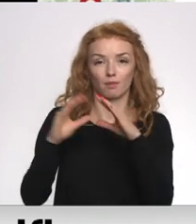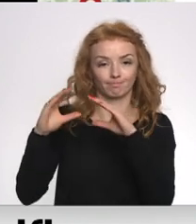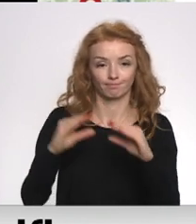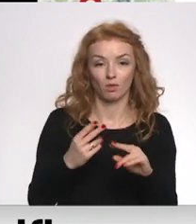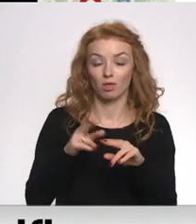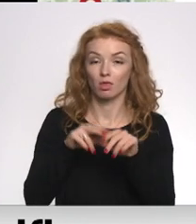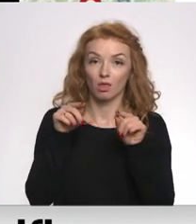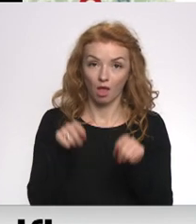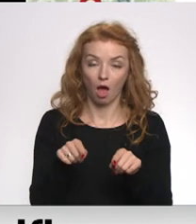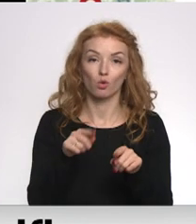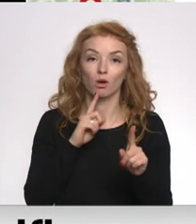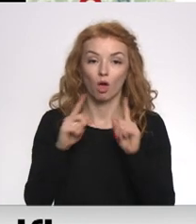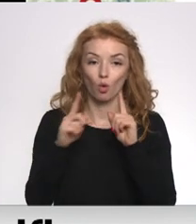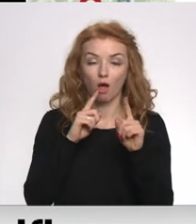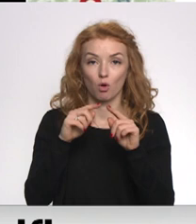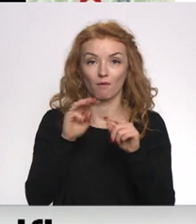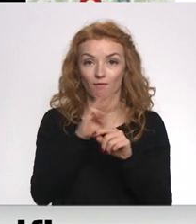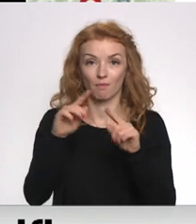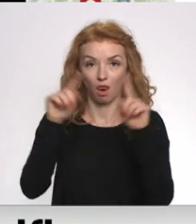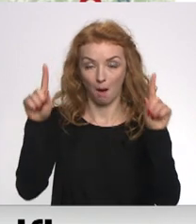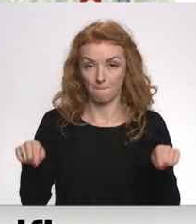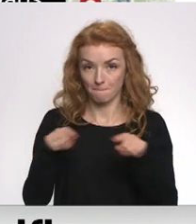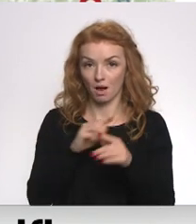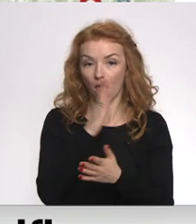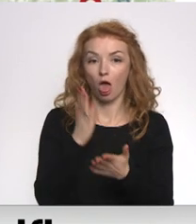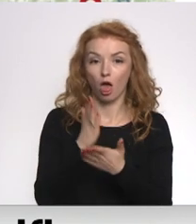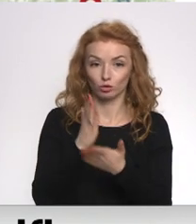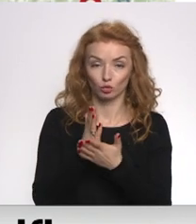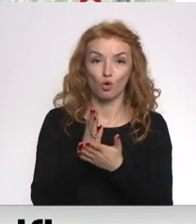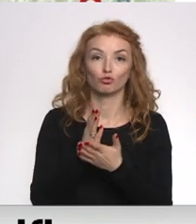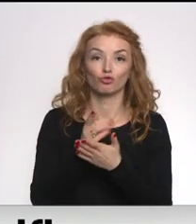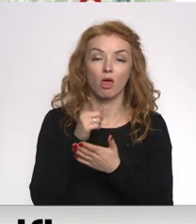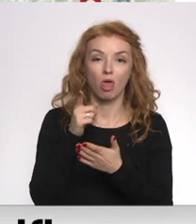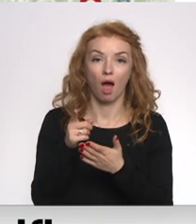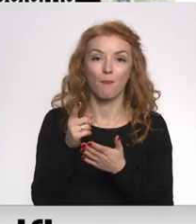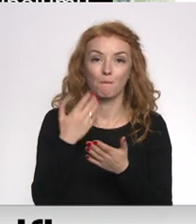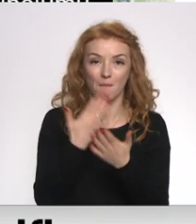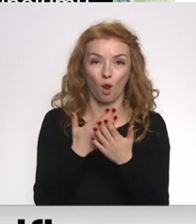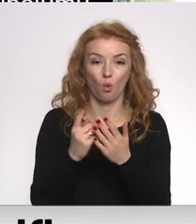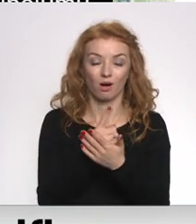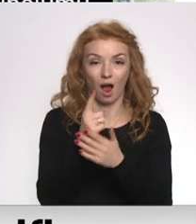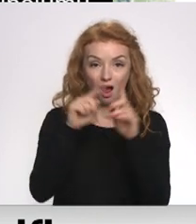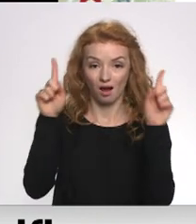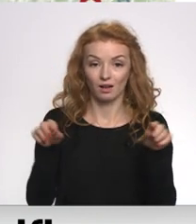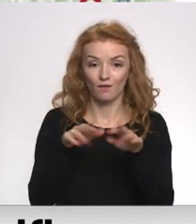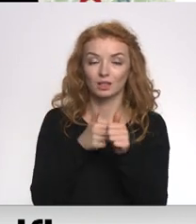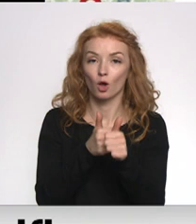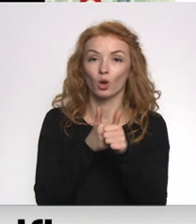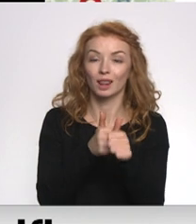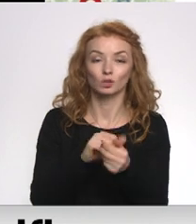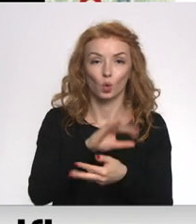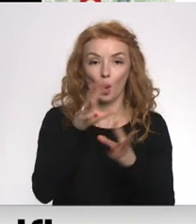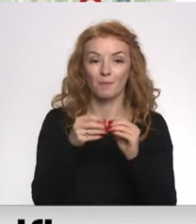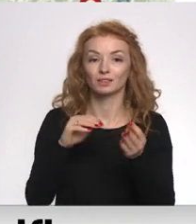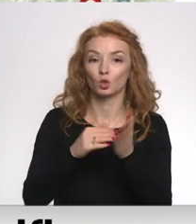sabiedrisko pakalpojumu regulatoru mājaslapā esošajā siltuma enerģijas tarifu interaktīvajā kartē var izsekot līdzi kopējai